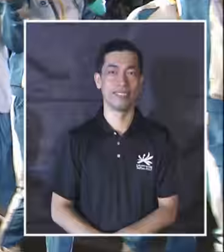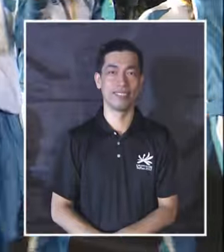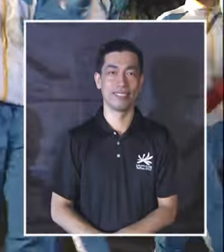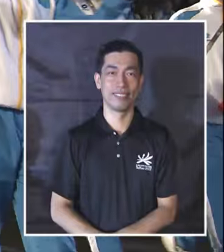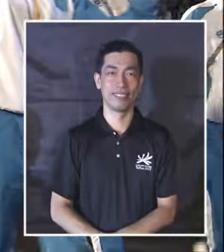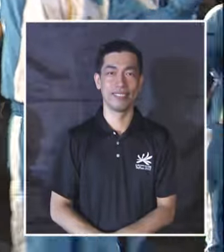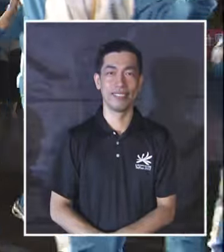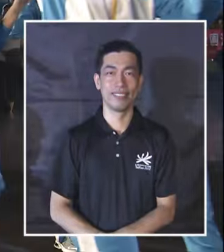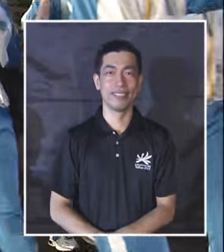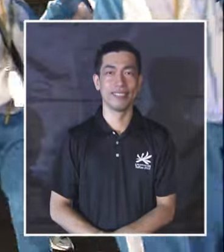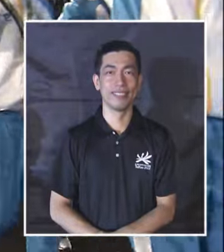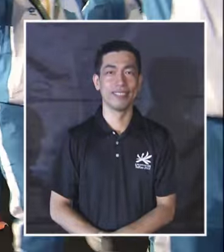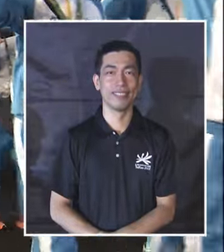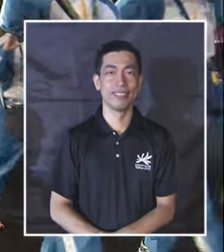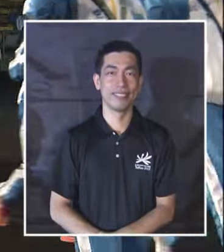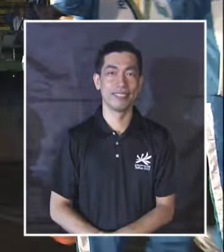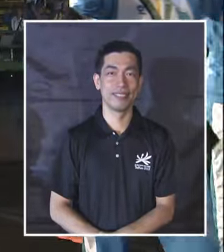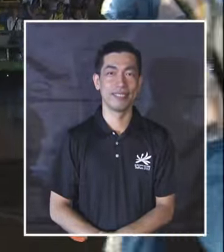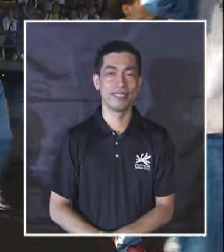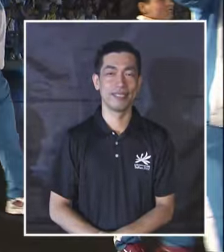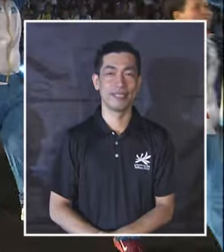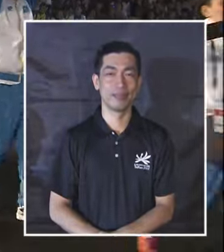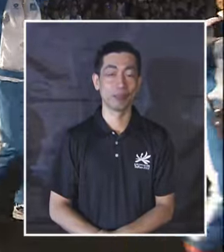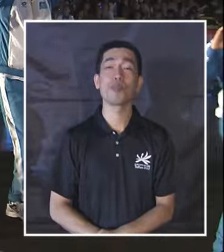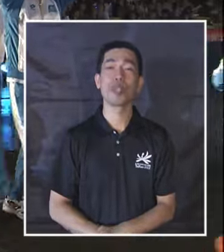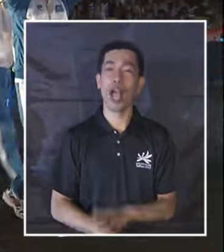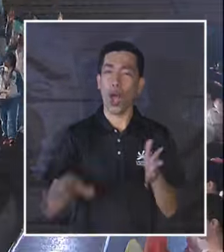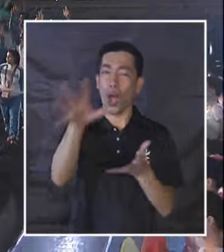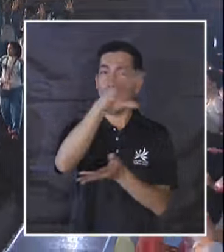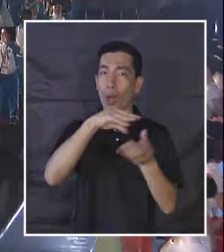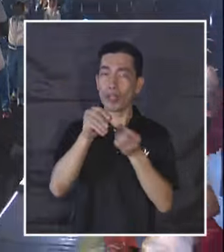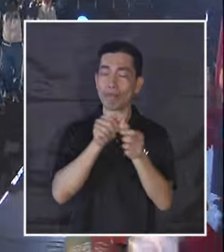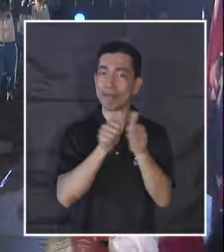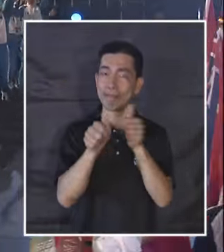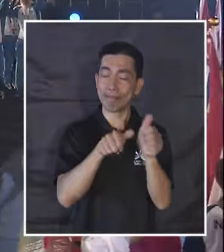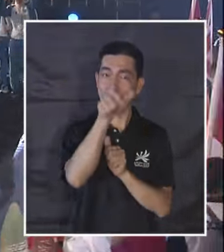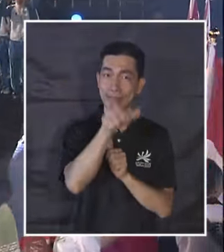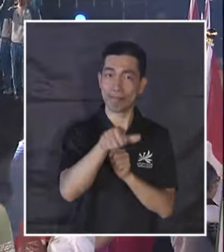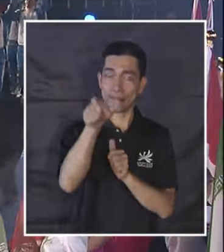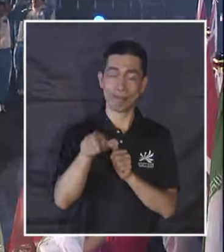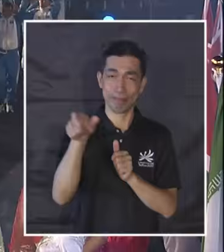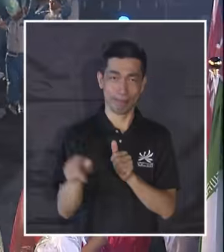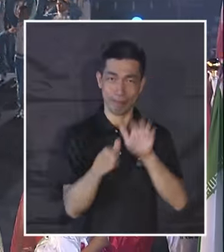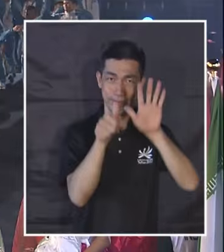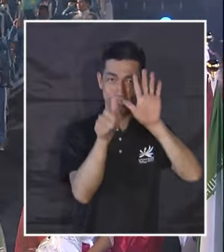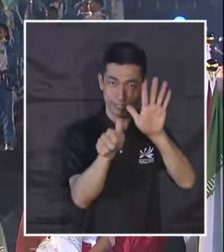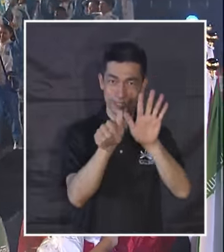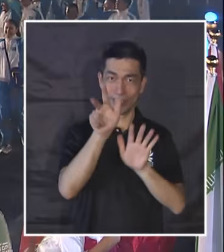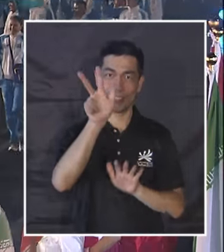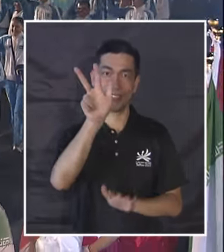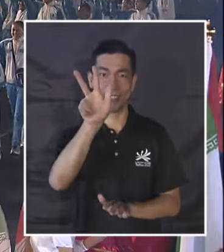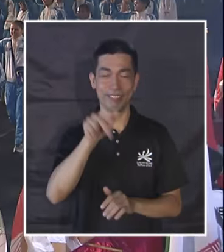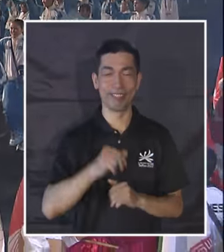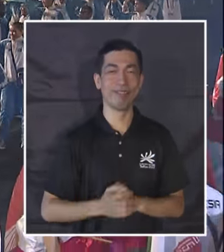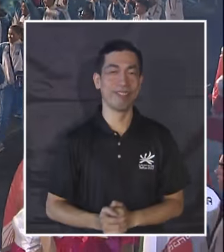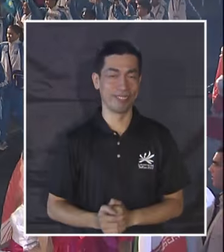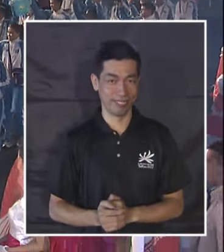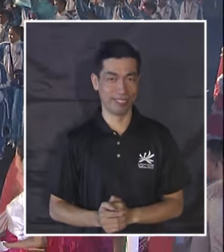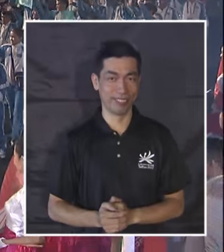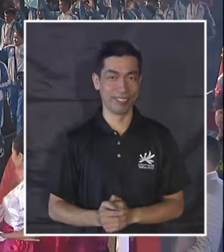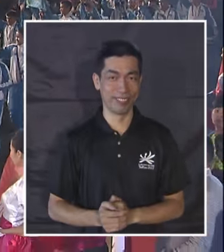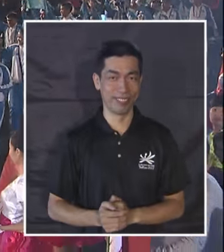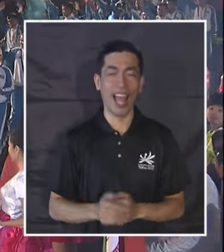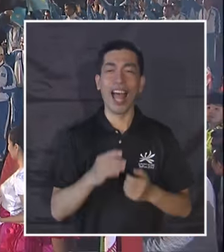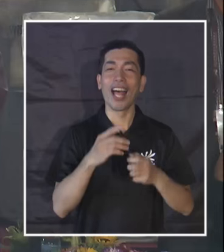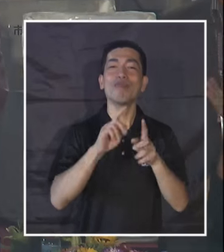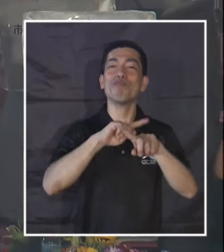Kazakhstan.这一次的哈萨克代表队共有63位选手来角逐不同的